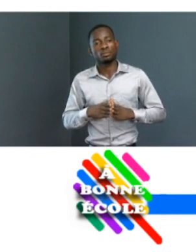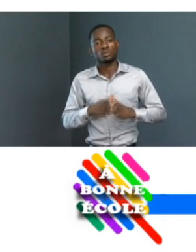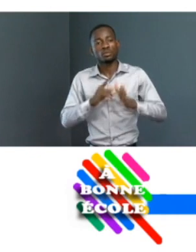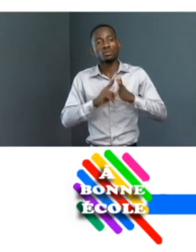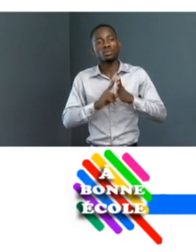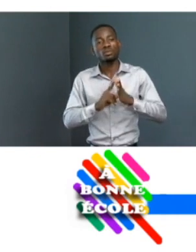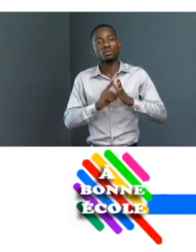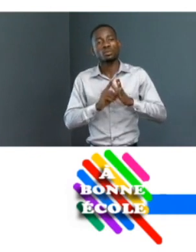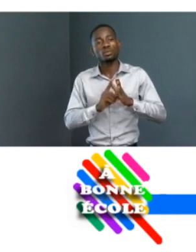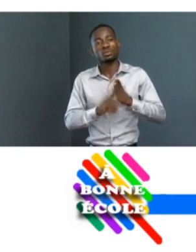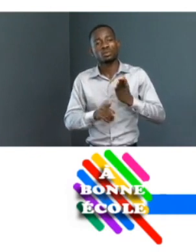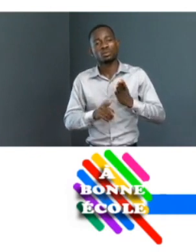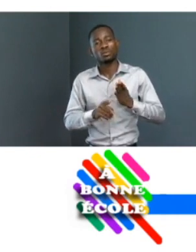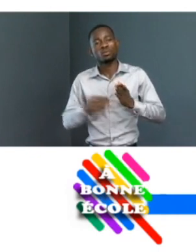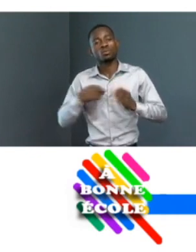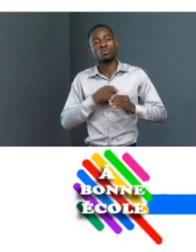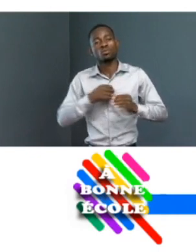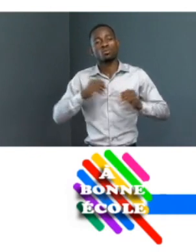Qu'est-ce que nous pouvons